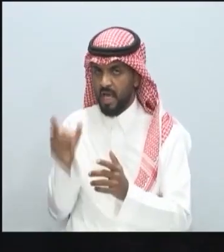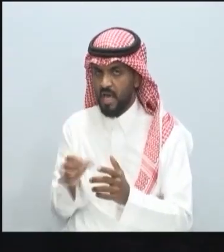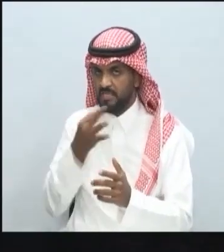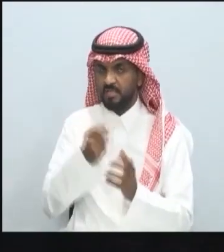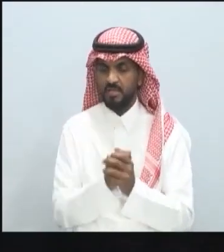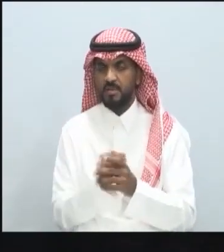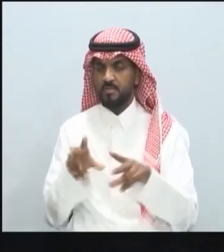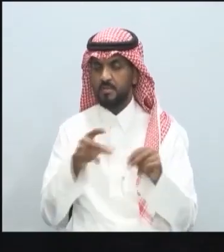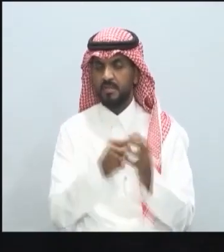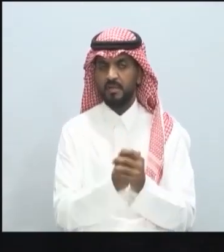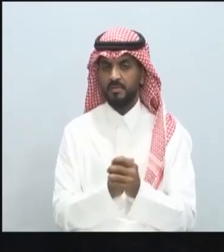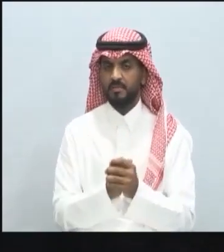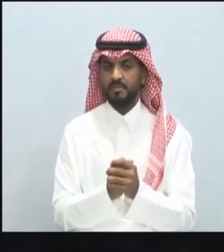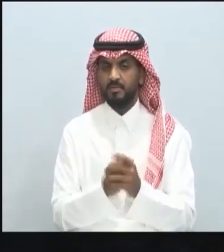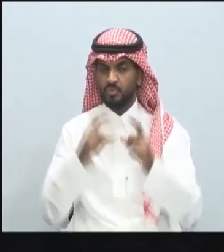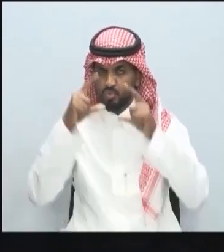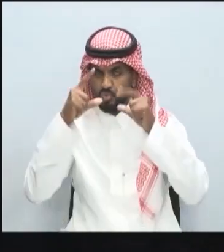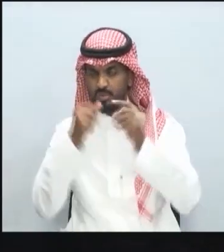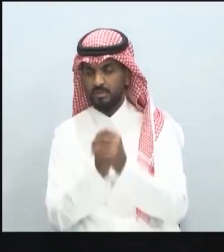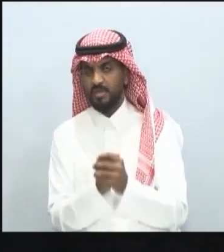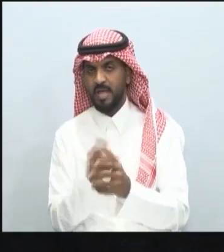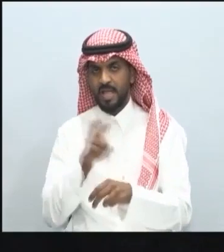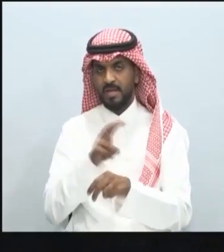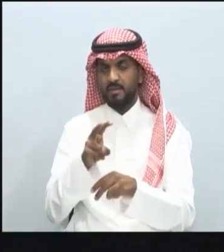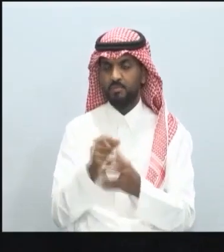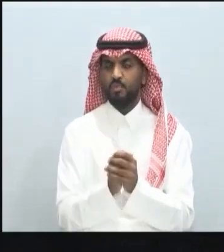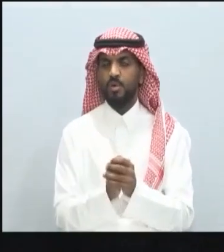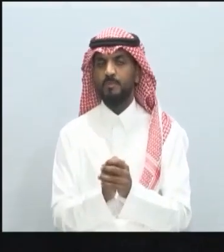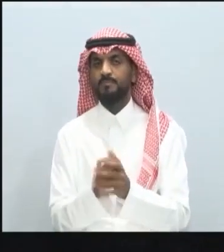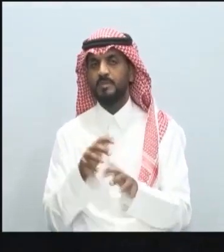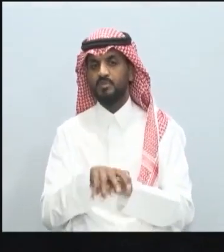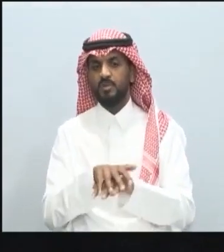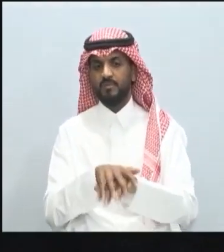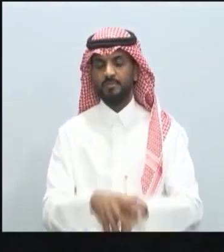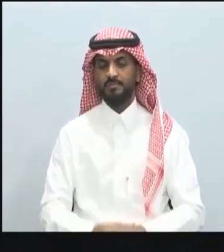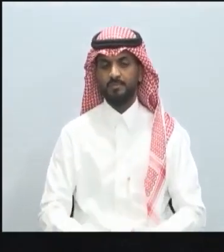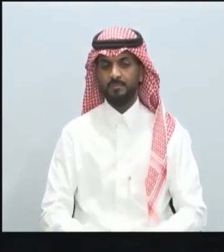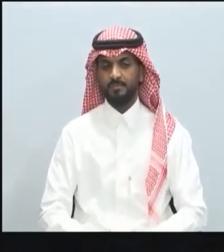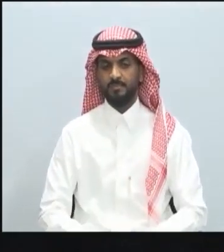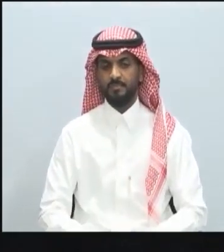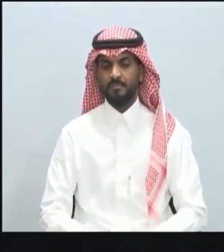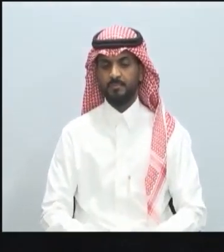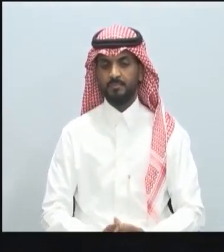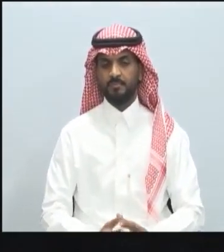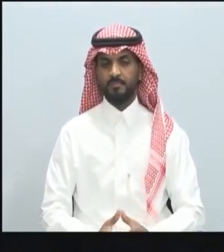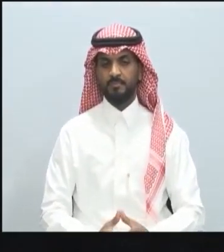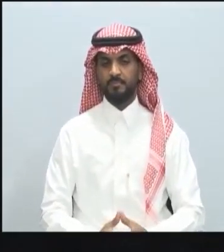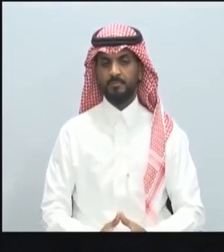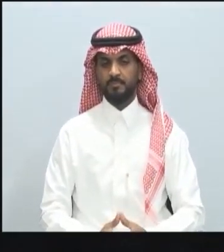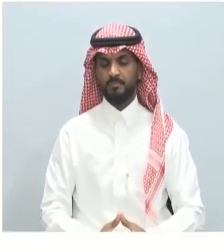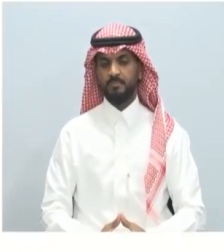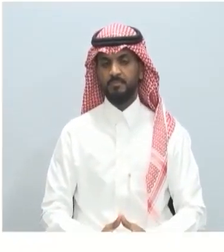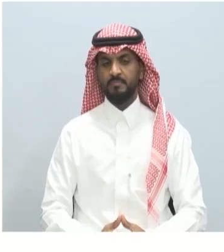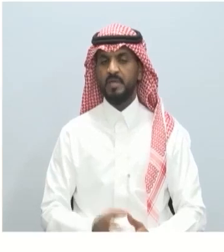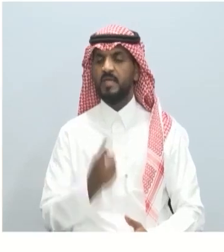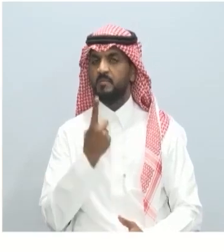حدث في هذا المشهد او في قصه الارنب وال السلحفات جميل